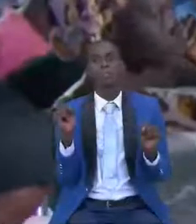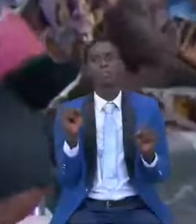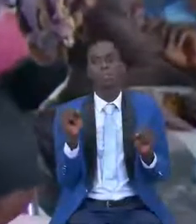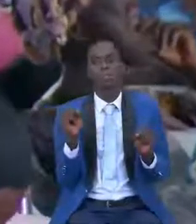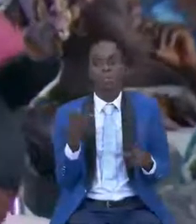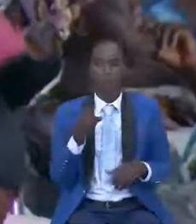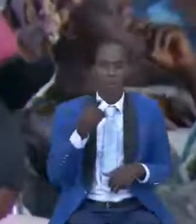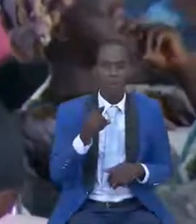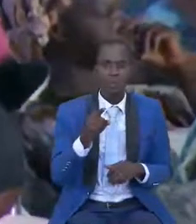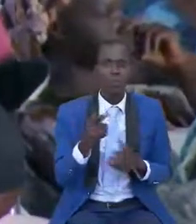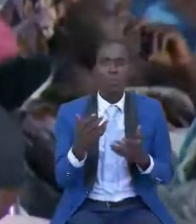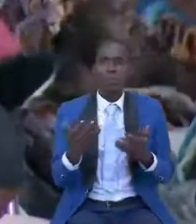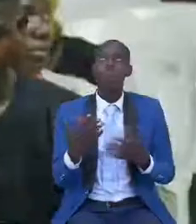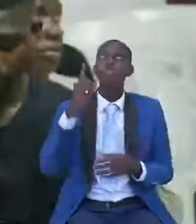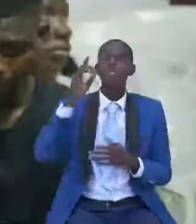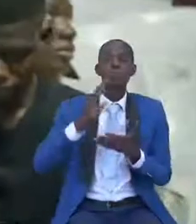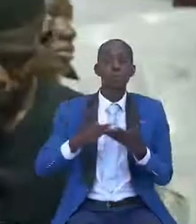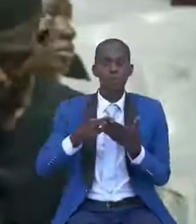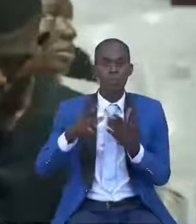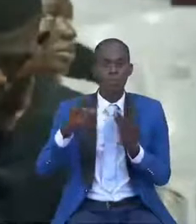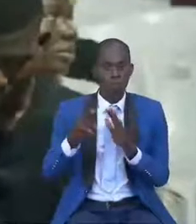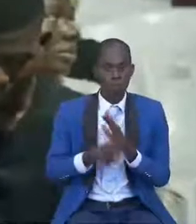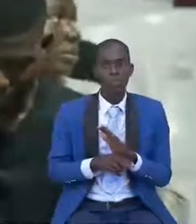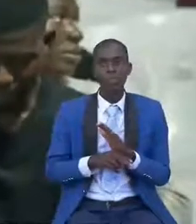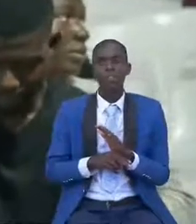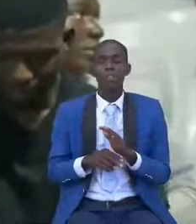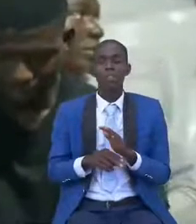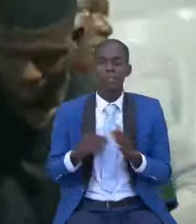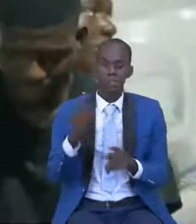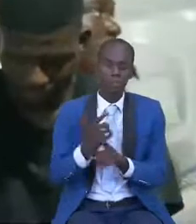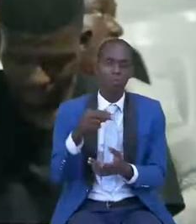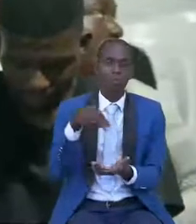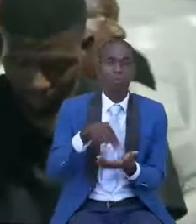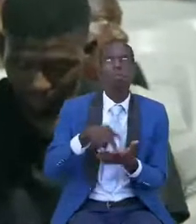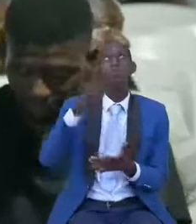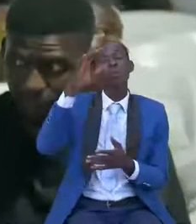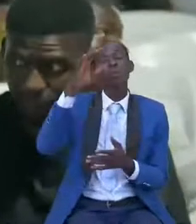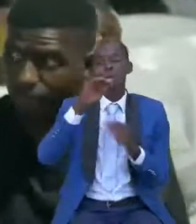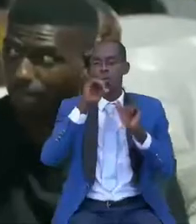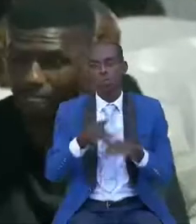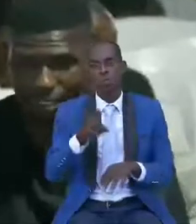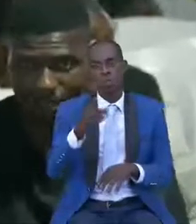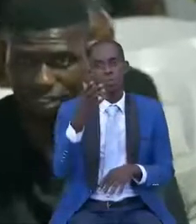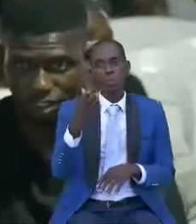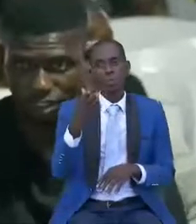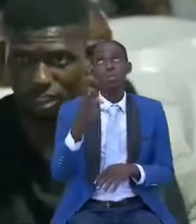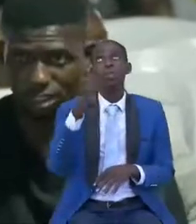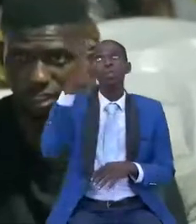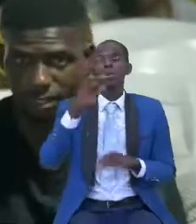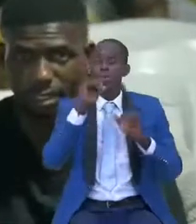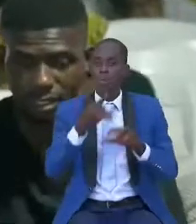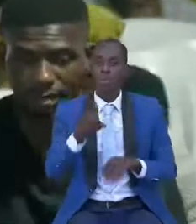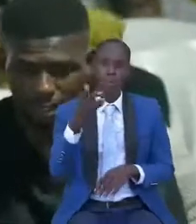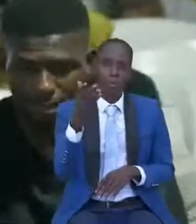Tu veux son salut. Tu veux son pardon. Partout où tu te trouves, mets-toi debout. Que Dieu te